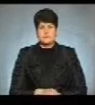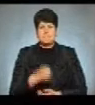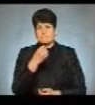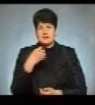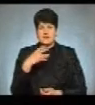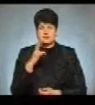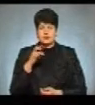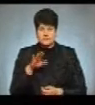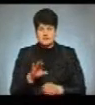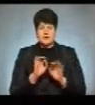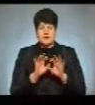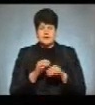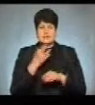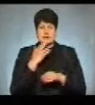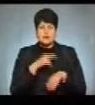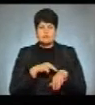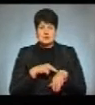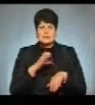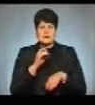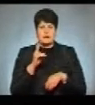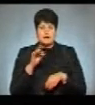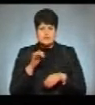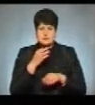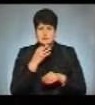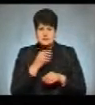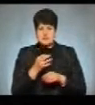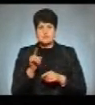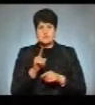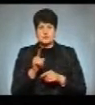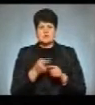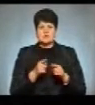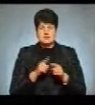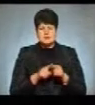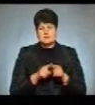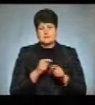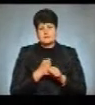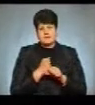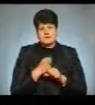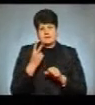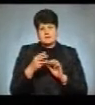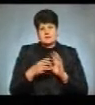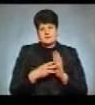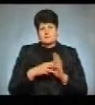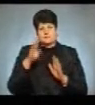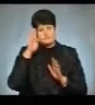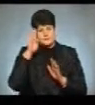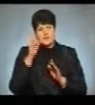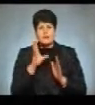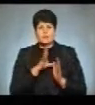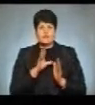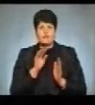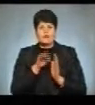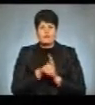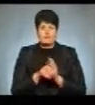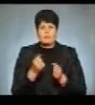П'ятнадцятого квітня речник Нацполіції області Сергій Крета повідомив, що підозрюваний у ДТП 28-річний Олег Лола, який був у машині